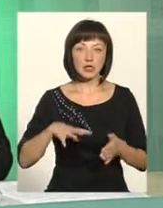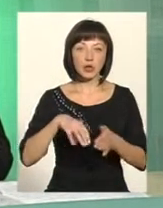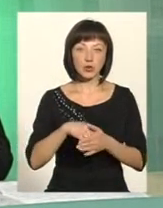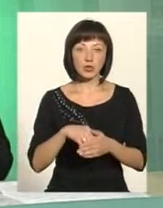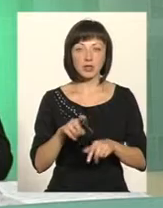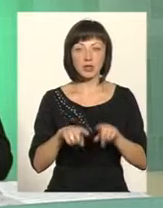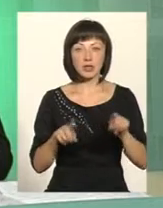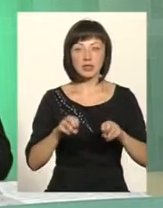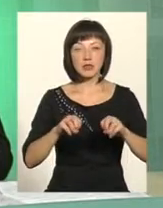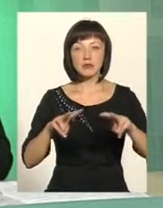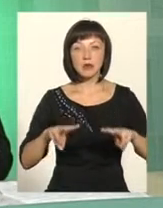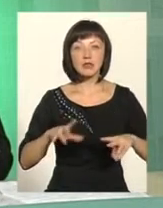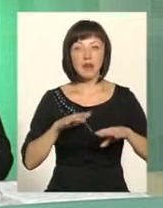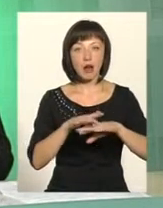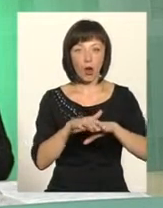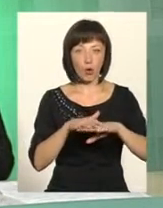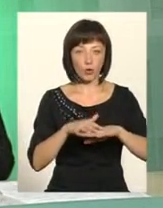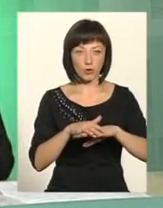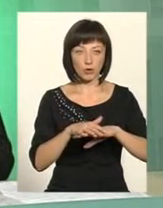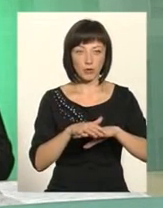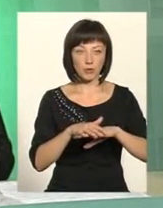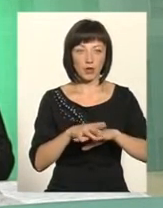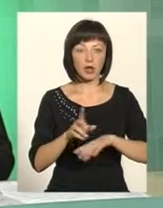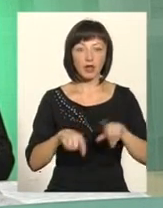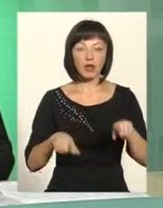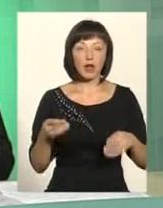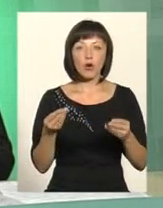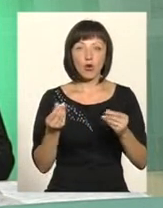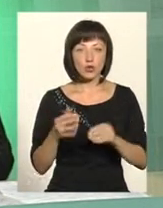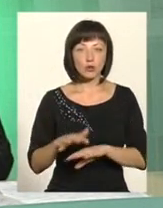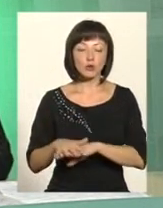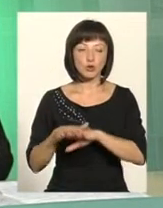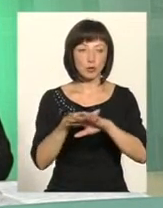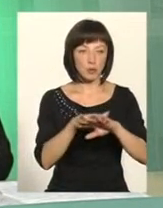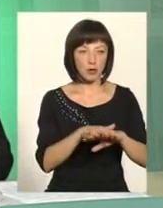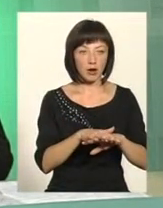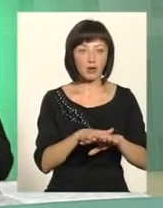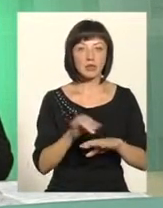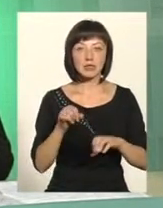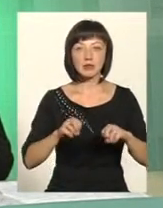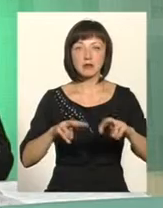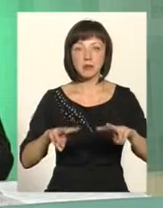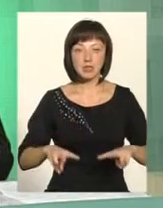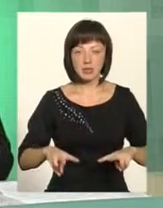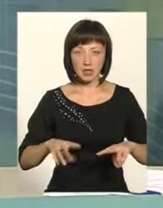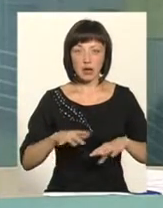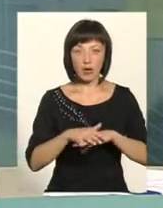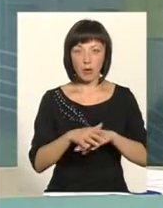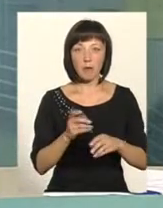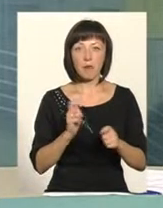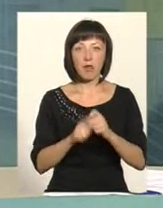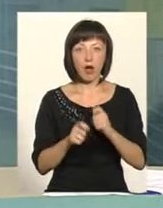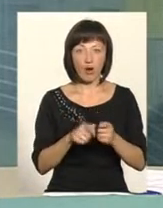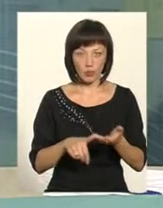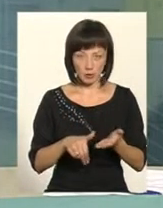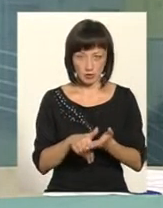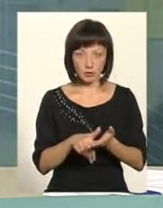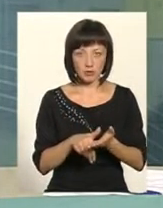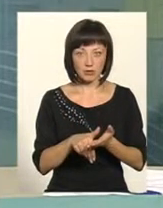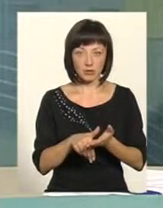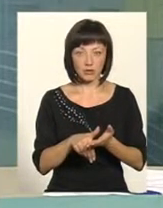можливі спецрахунка, так? Деякі кошти поступають, і спецрахунка тобто, вкладаємо за рахунок кошти. Благодійності? А так, от,